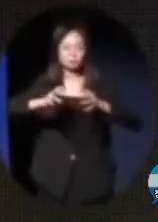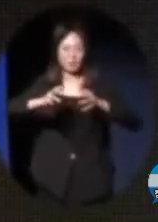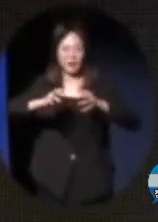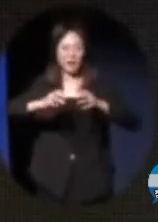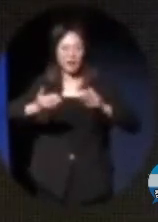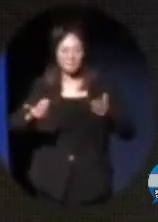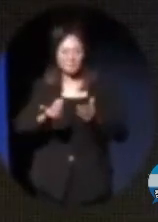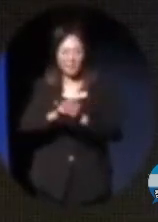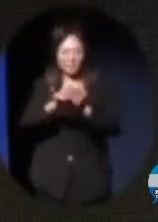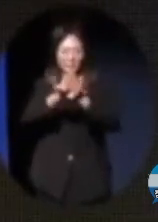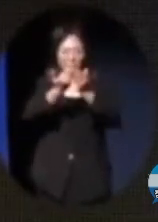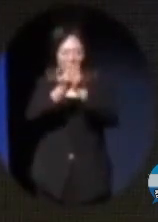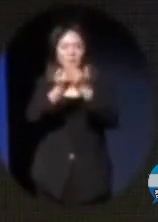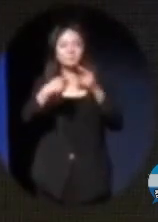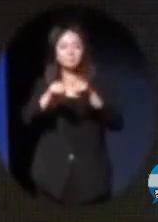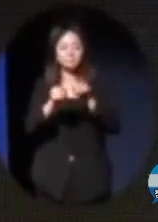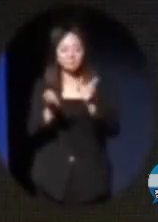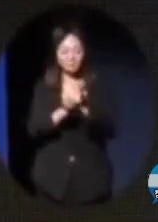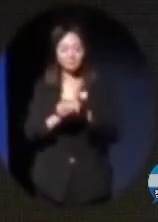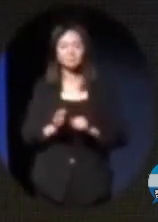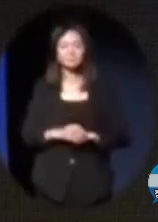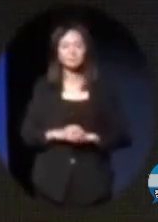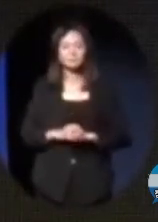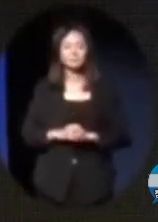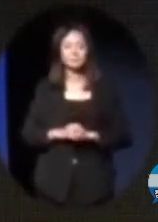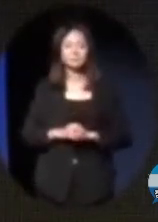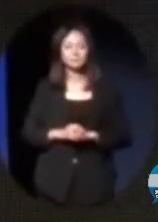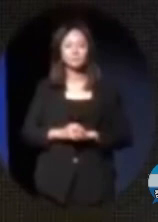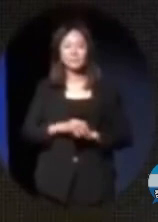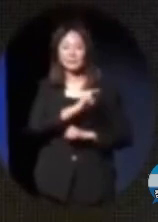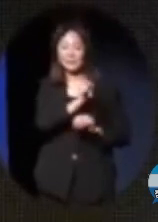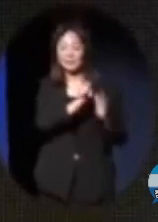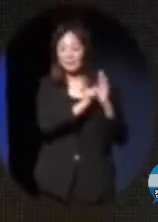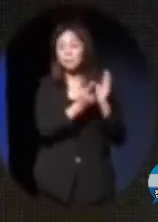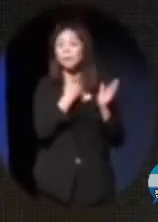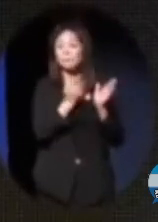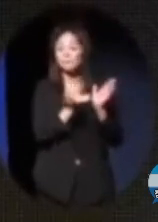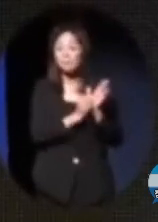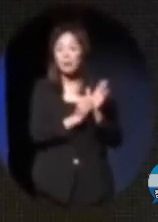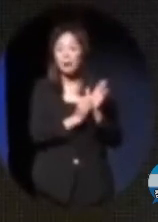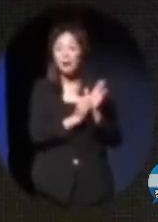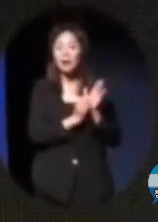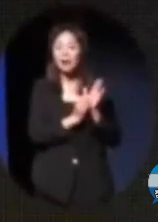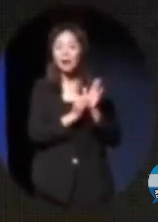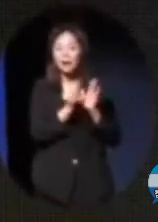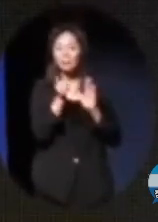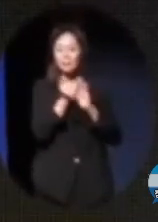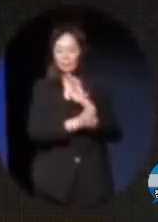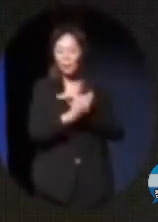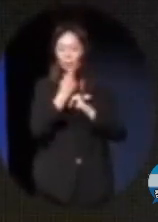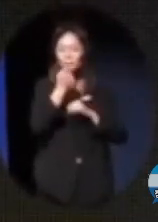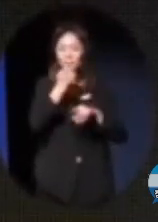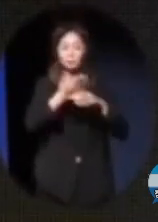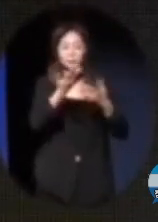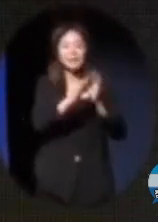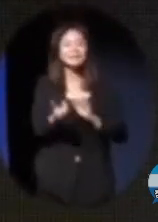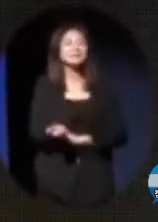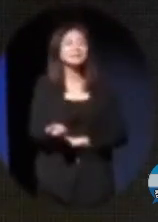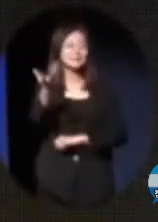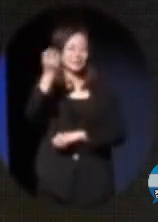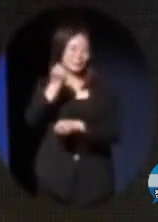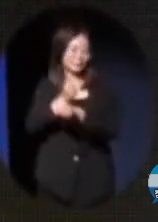국가균형발전의 길을 열었습니다. 야당 대표를 맡아 패배하는 민주당에서 승리하는 민주당으로